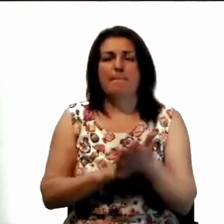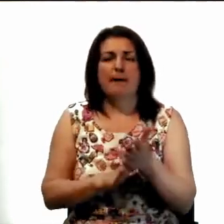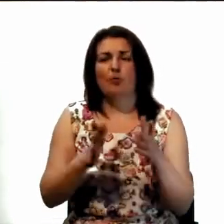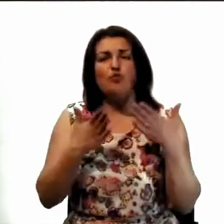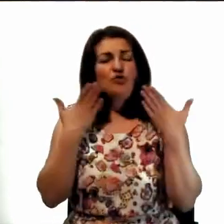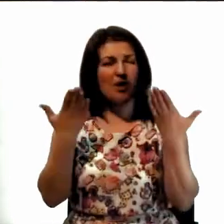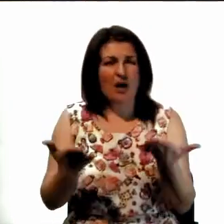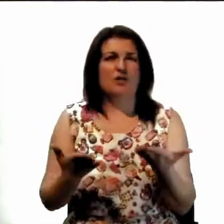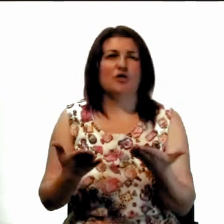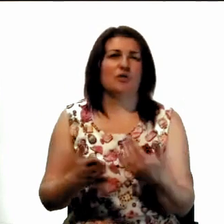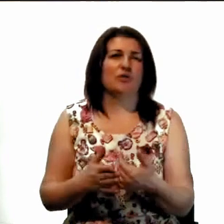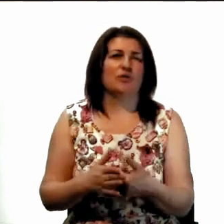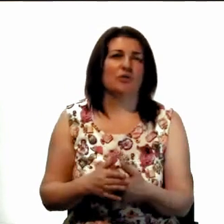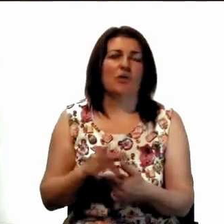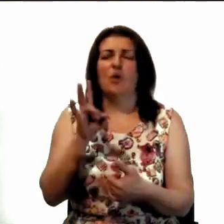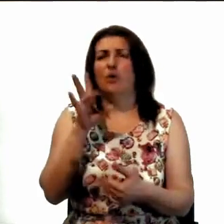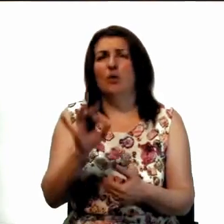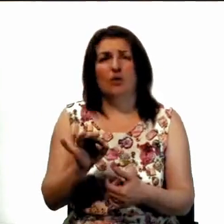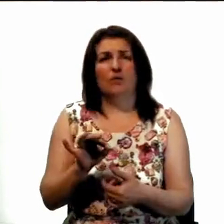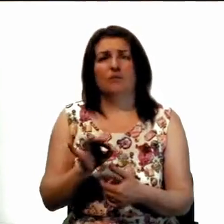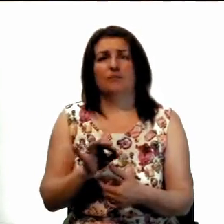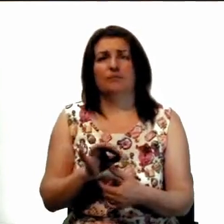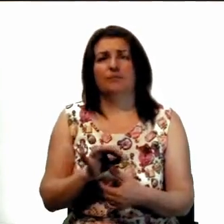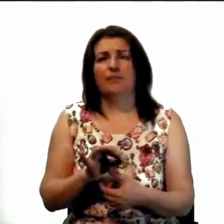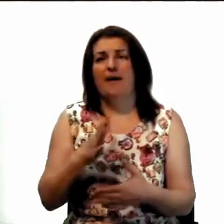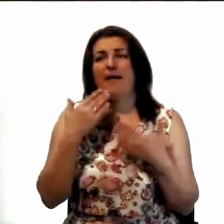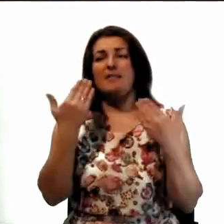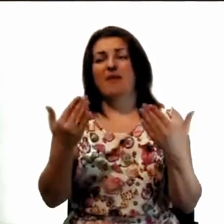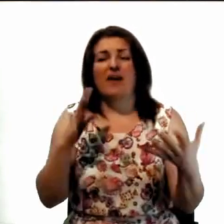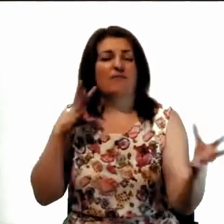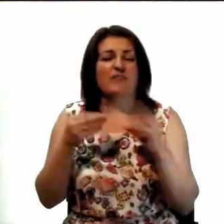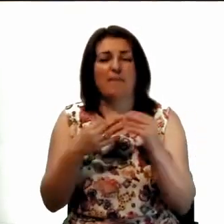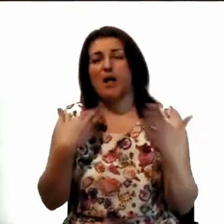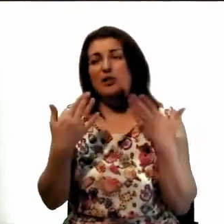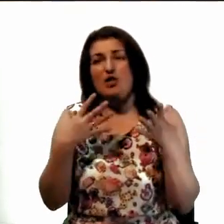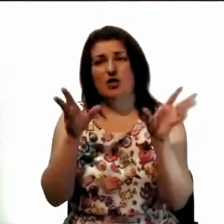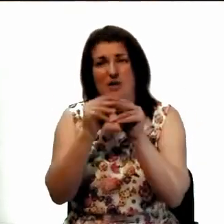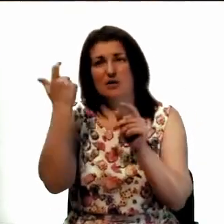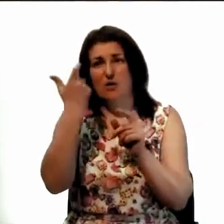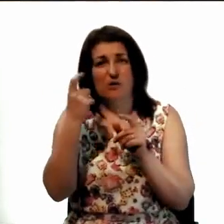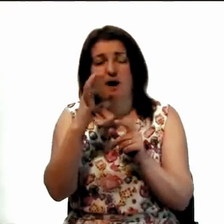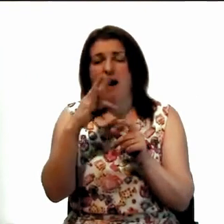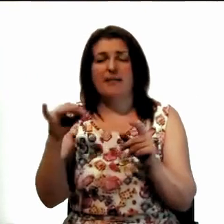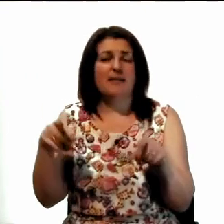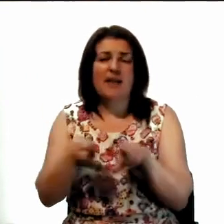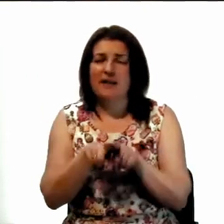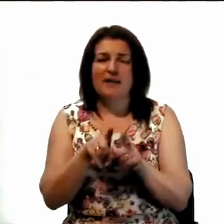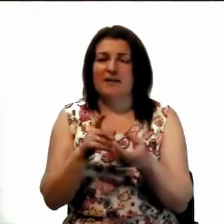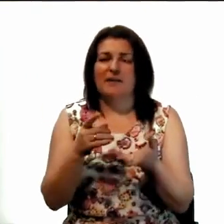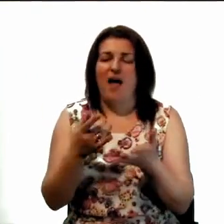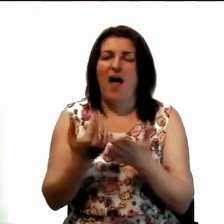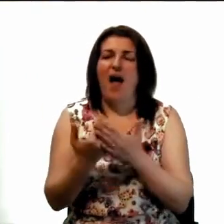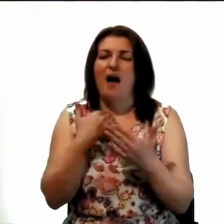читаешь, но твои взаимоотношения с Господом, они такие вот, ну,